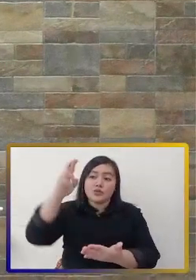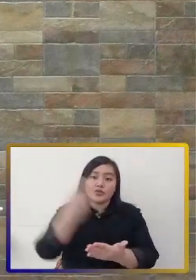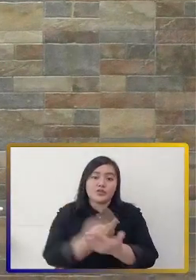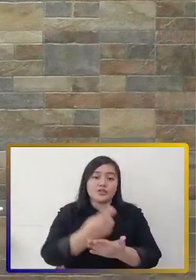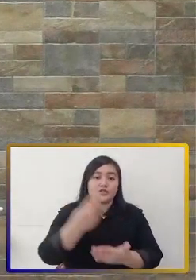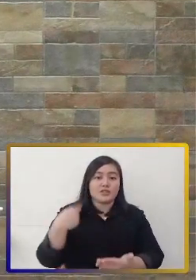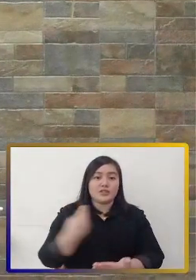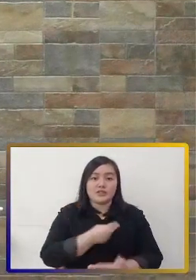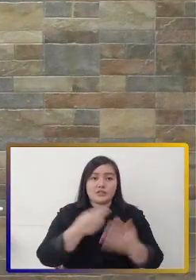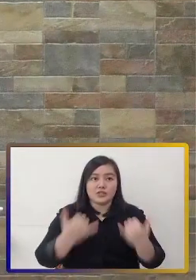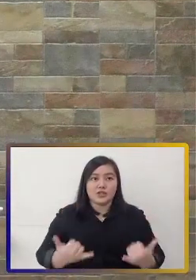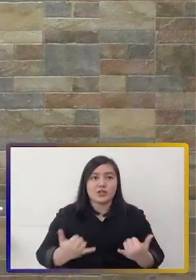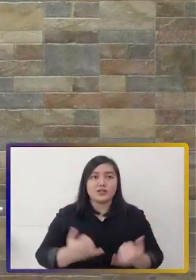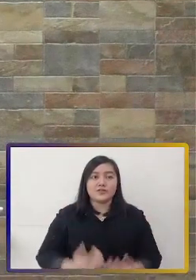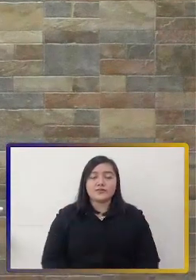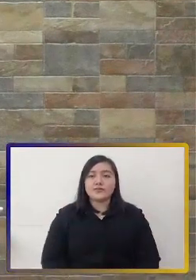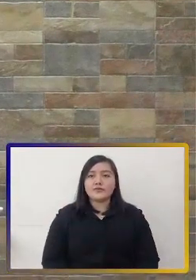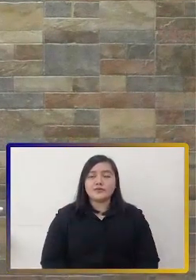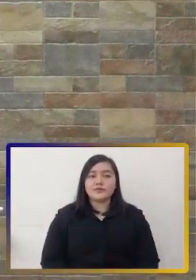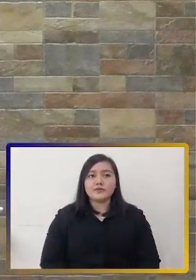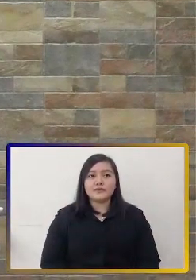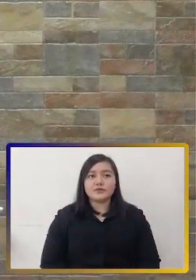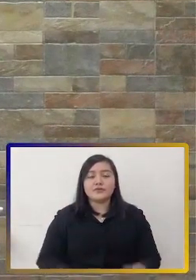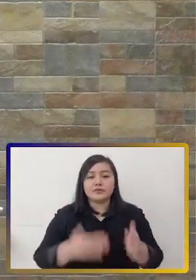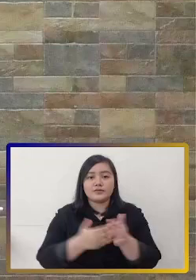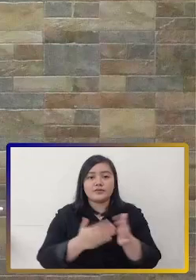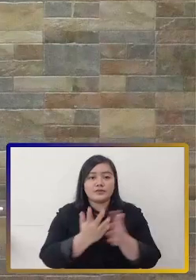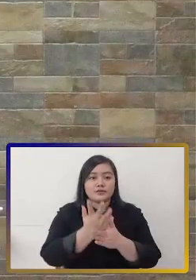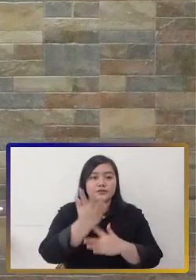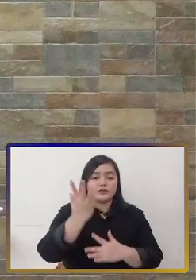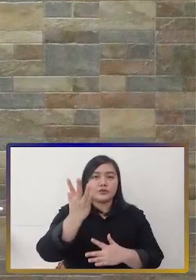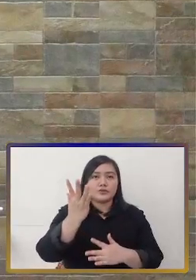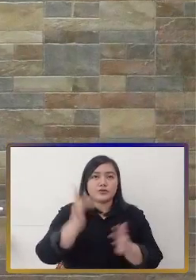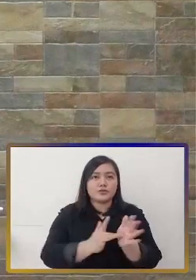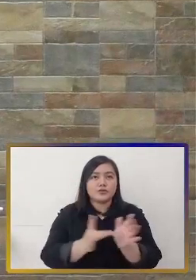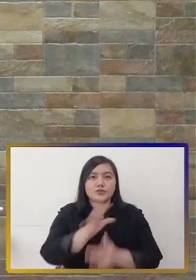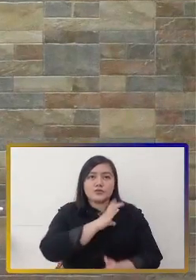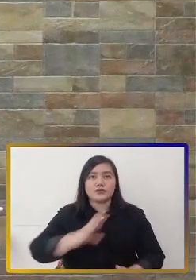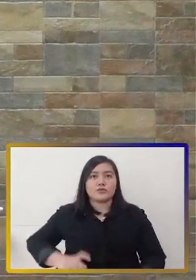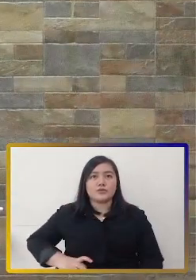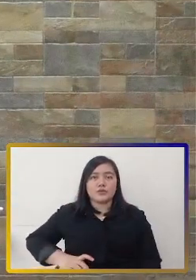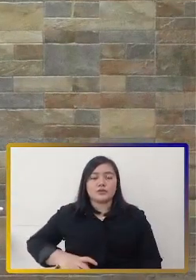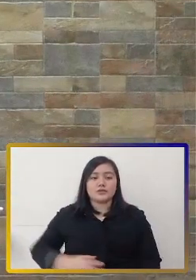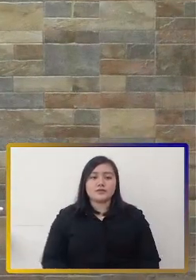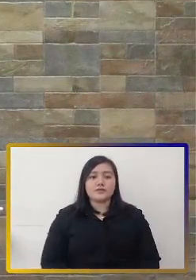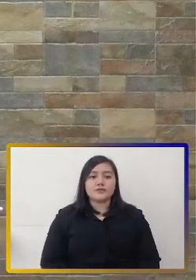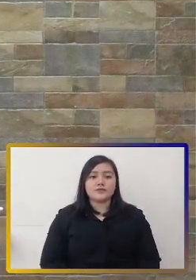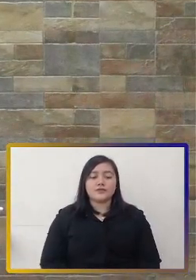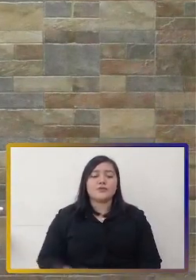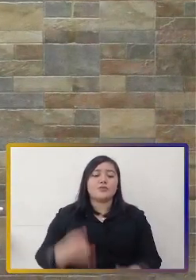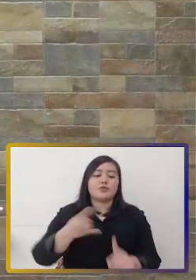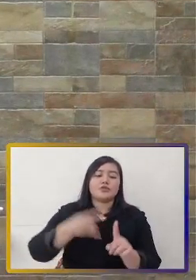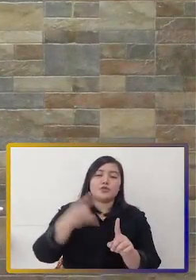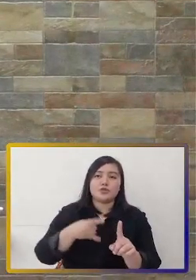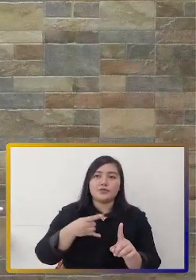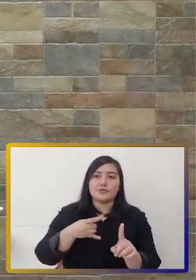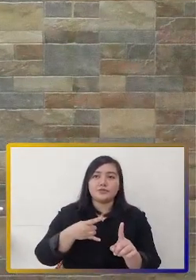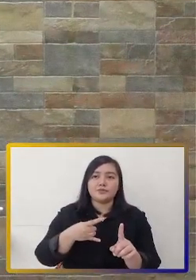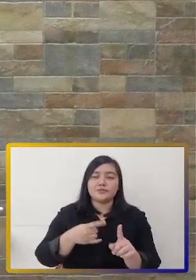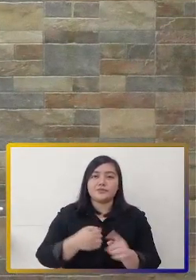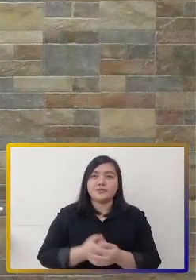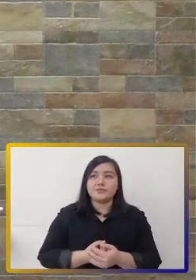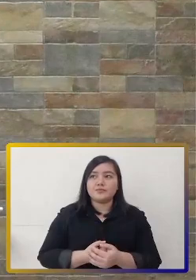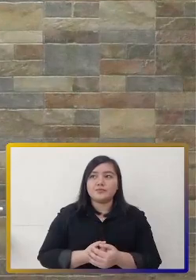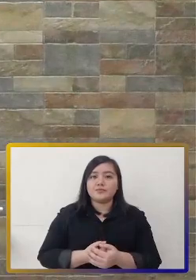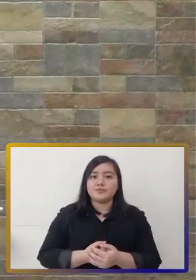po yan. Na sabi ko sa inyo, through the personality of the Lord Jesus Christ, yung persecution, kitang-kita natin. Ano yun? Namatay